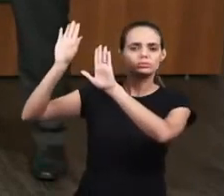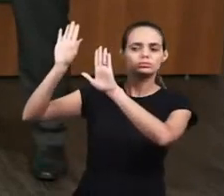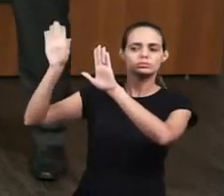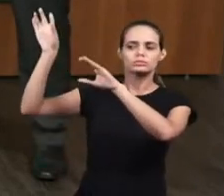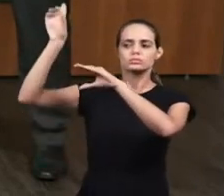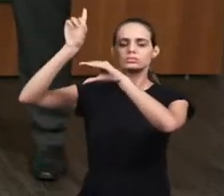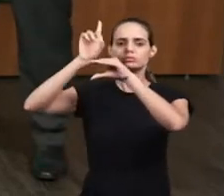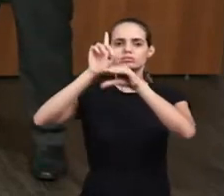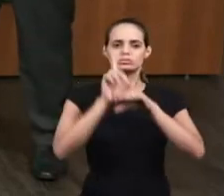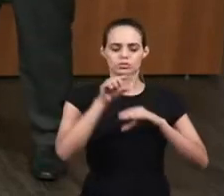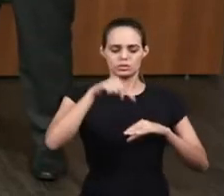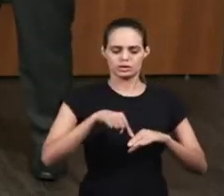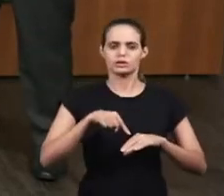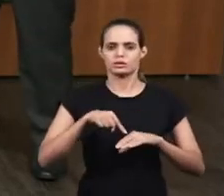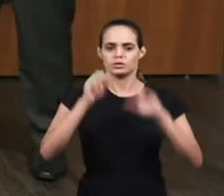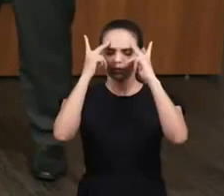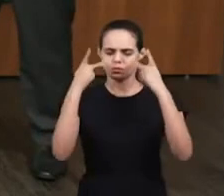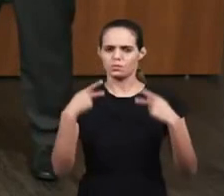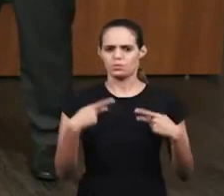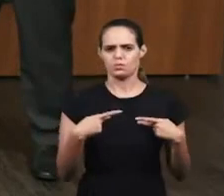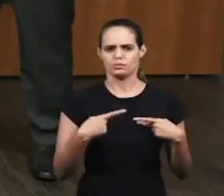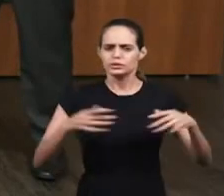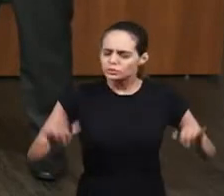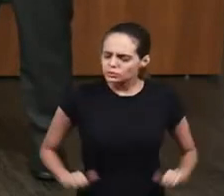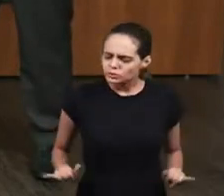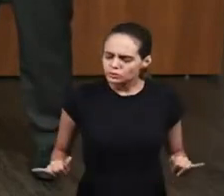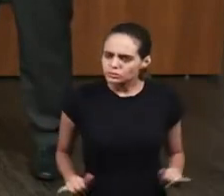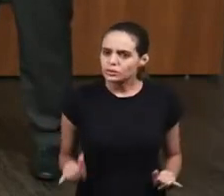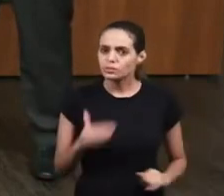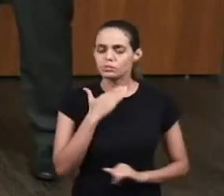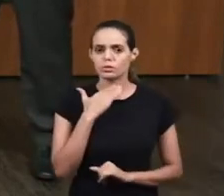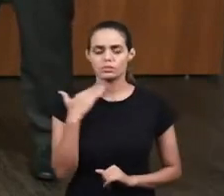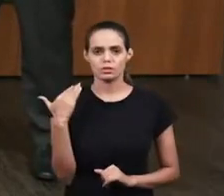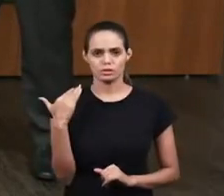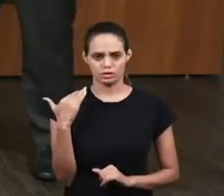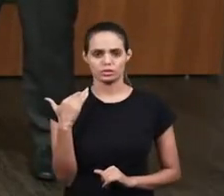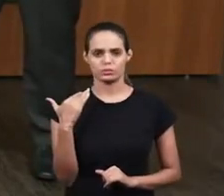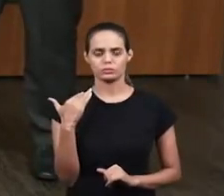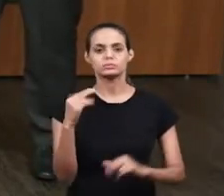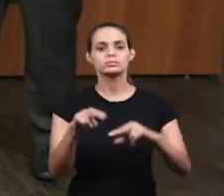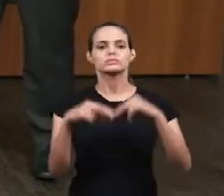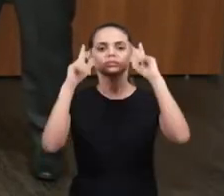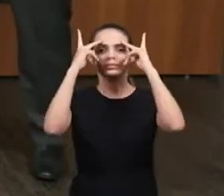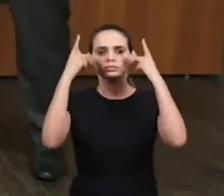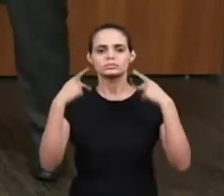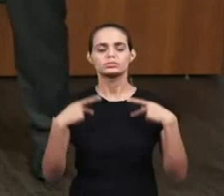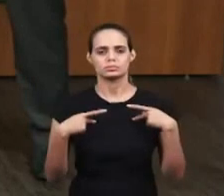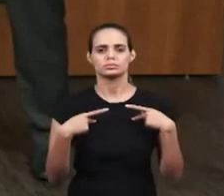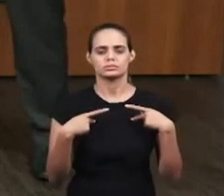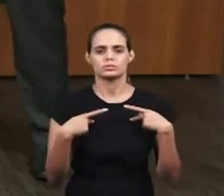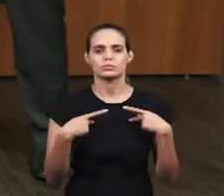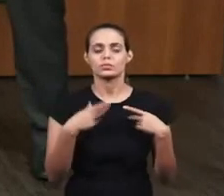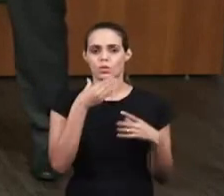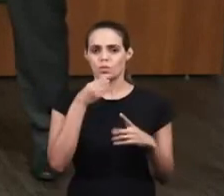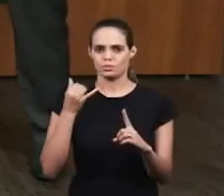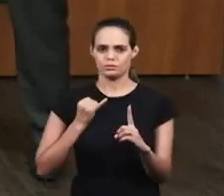prophetisch auf die Person des Herrn Jesus als Hohenpriester, an der seine Herrlichkeit verließ. In die Welt kam, er